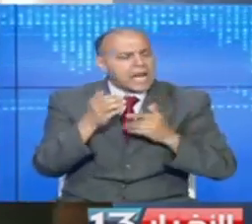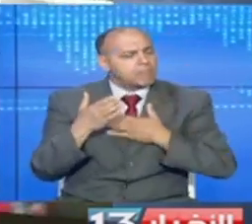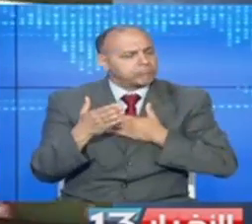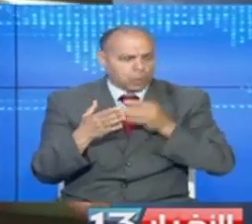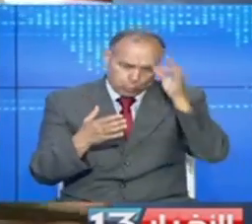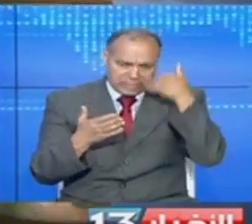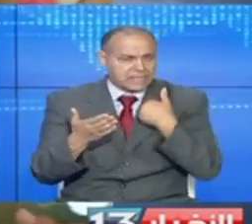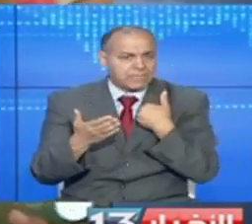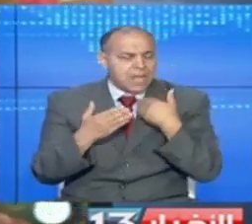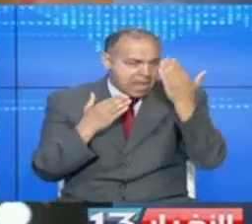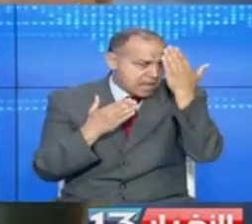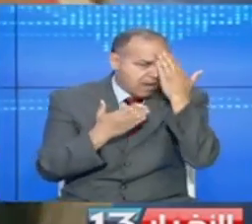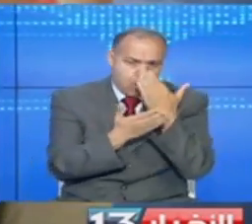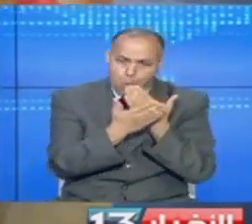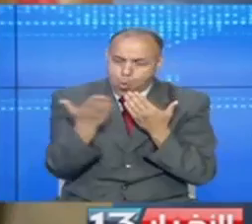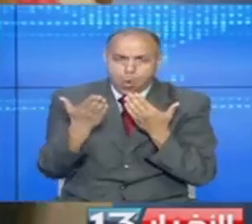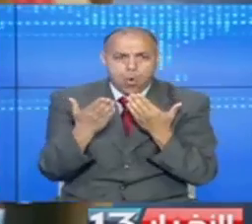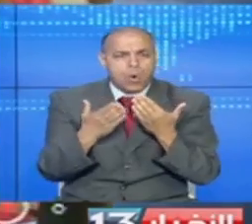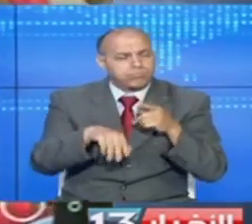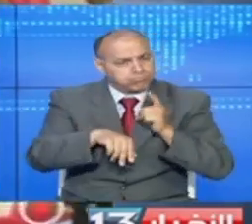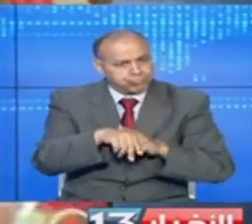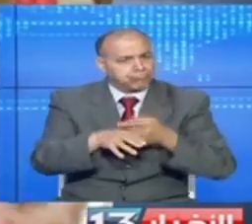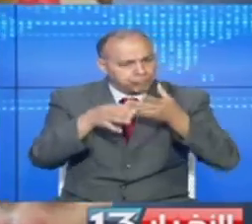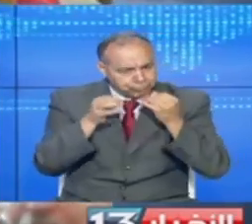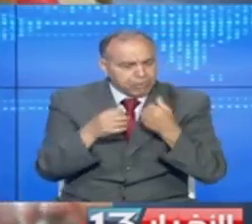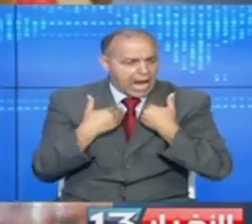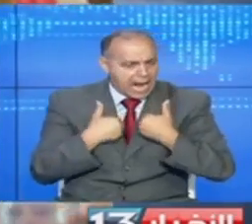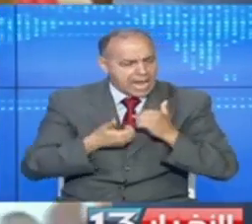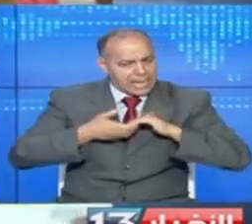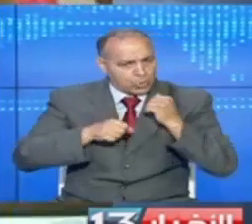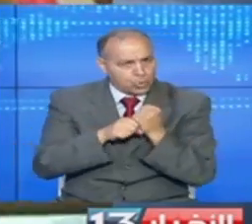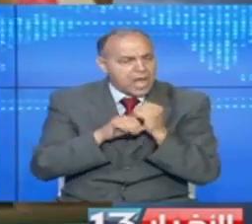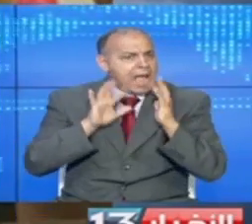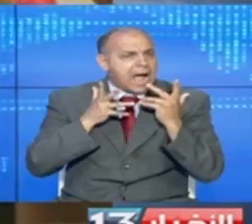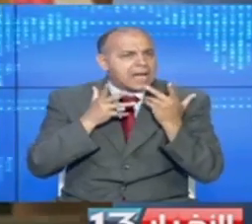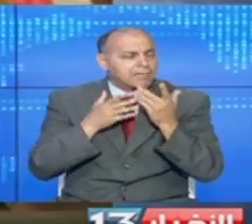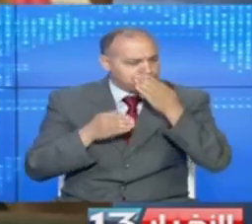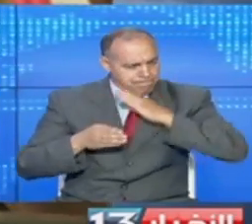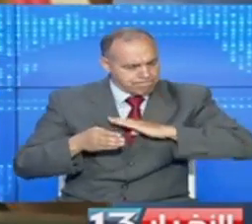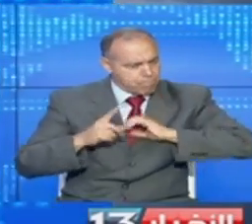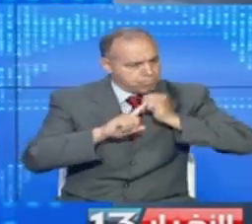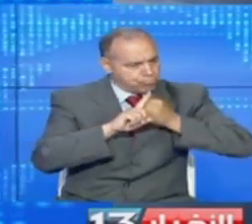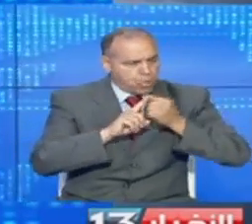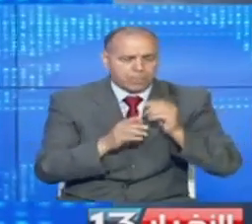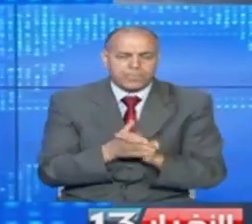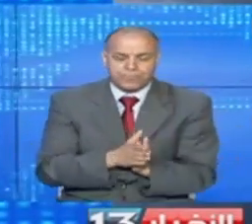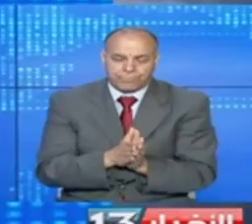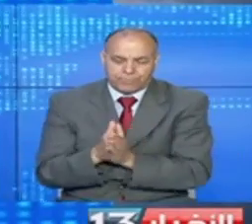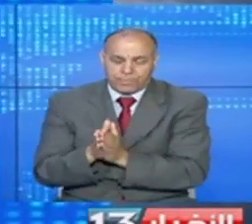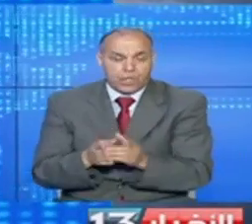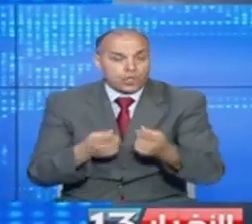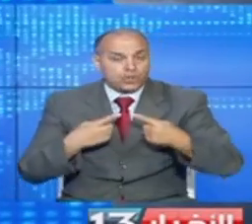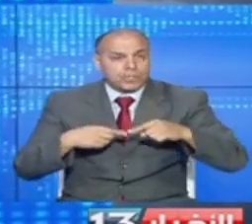نتاعو ونعرفوا المكان والتوقيت المناسب اللي مش نكونوا فيه من أجل الصمود والنضال.